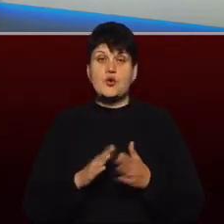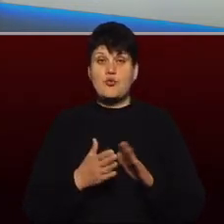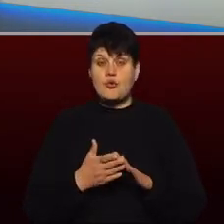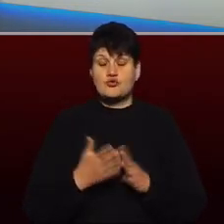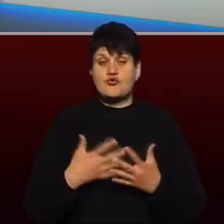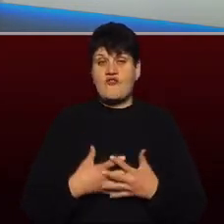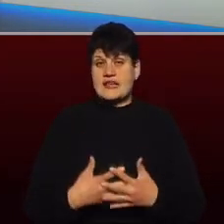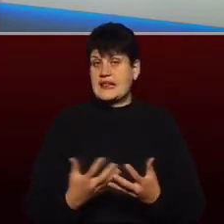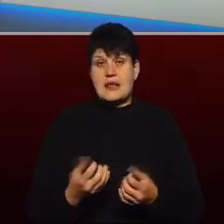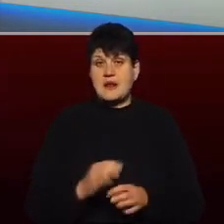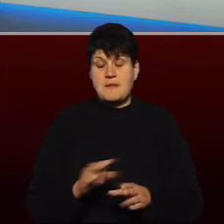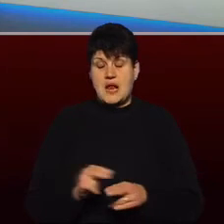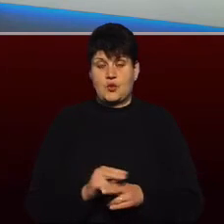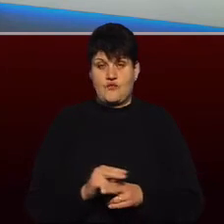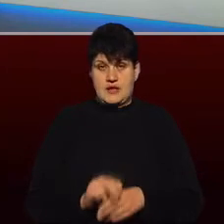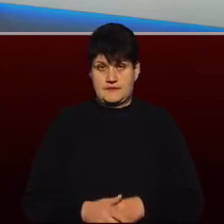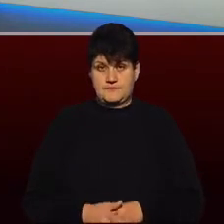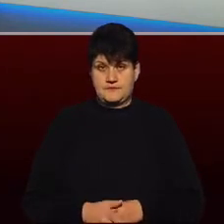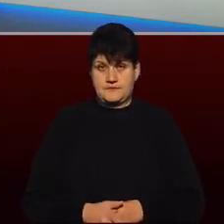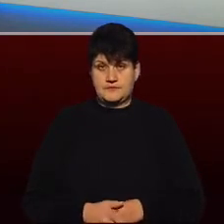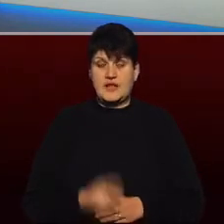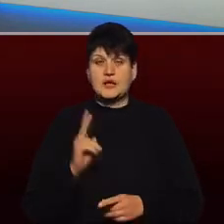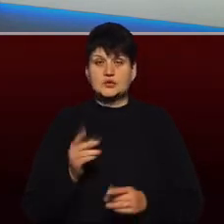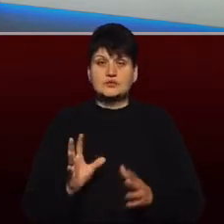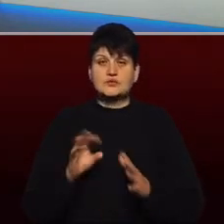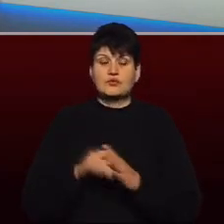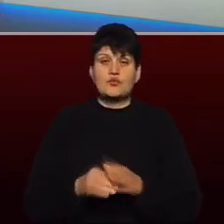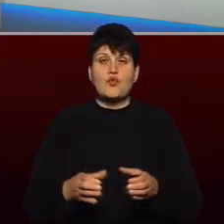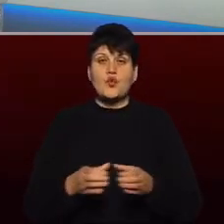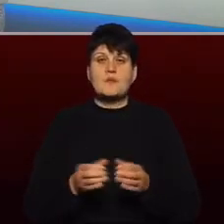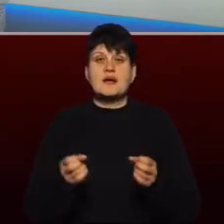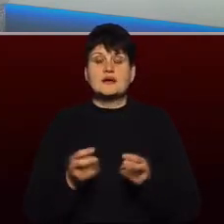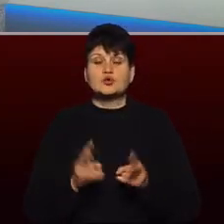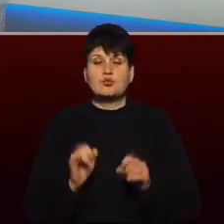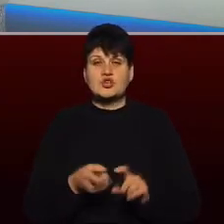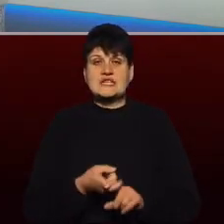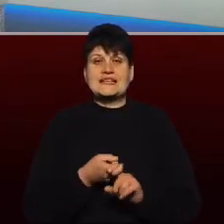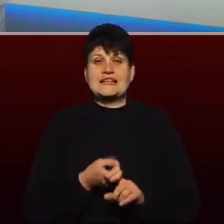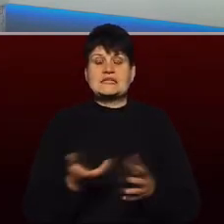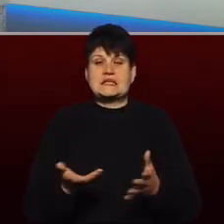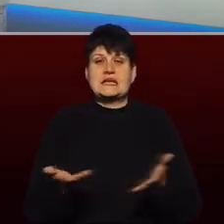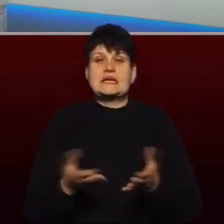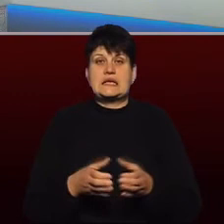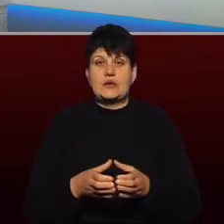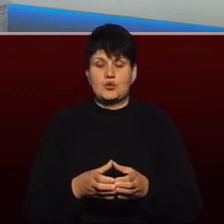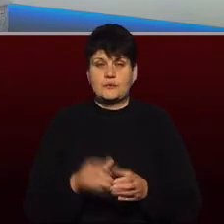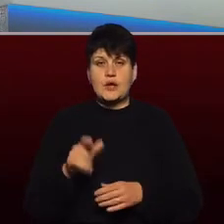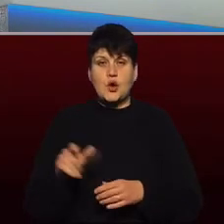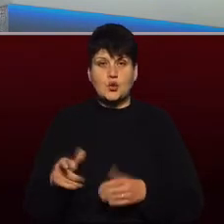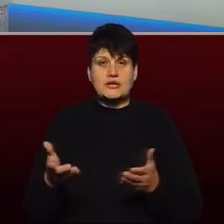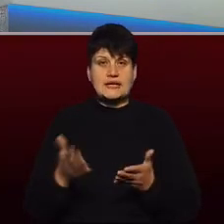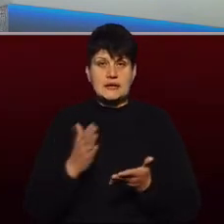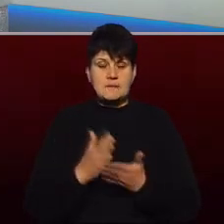лікування. Хто належить до груп ризику, що може заразитися, наприклад, які категорії? Люди, які мають